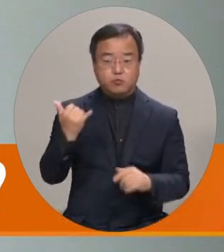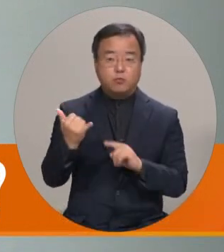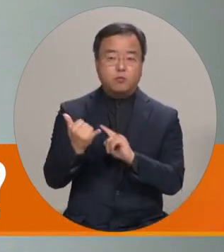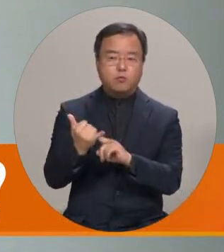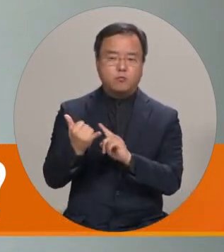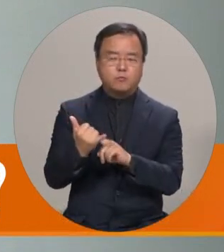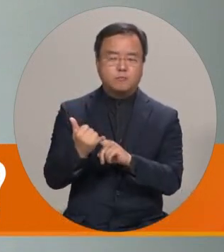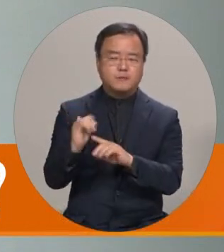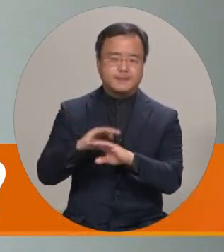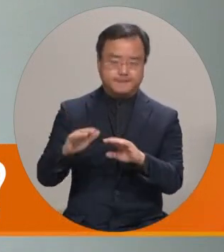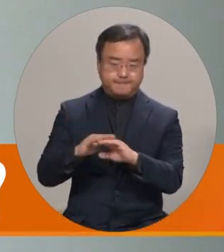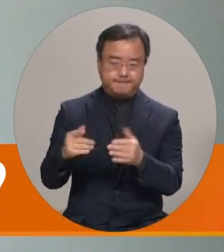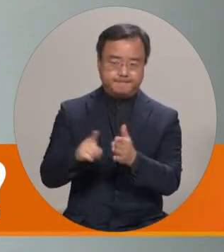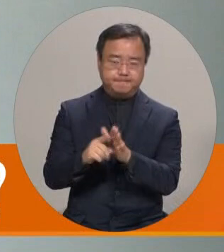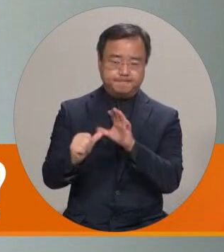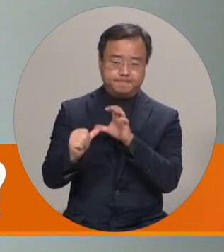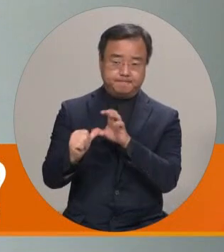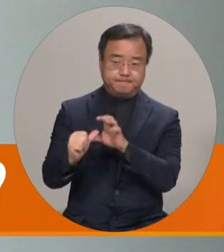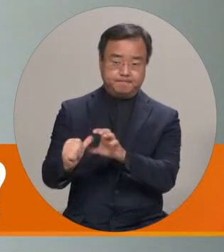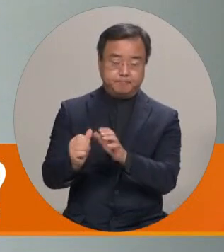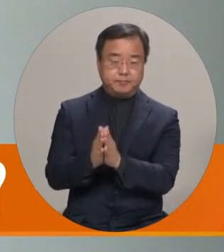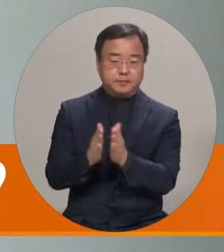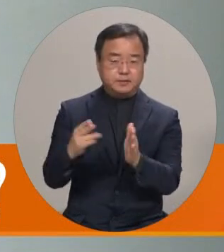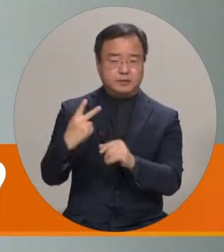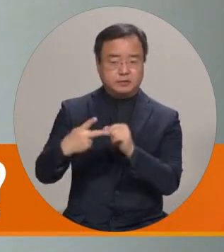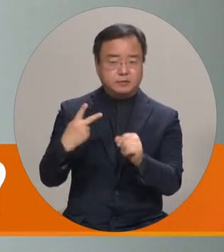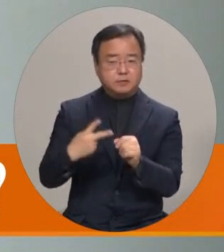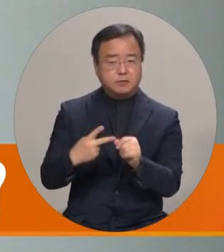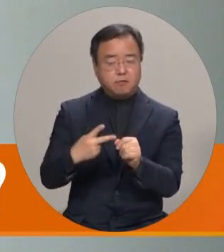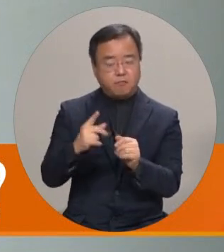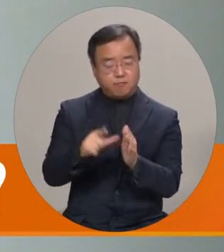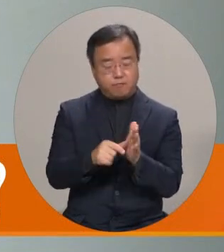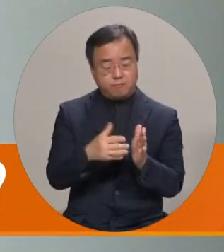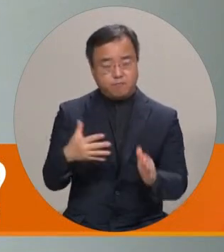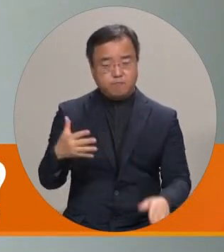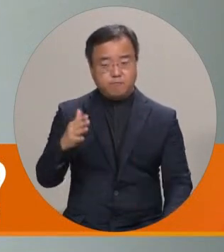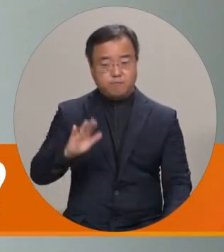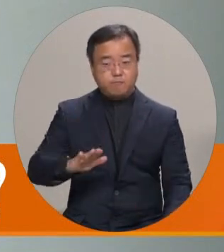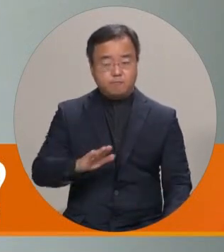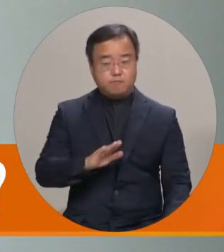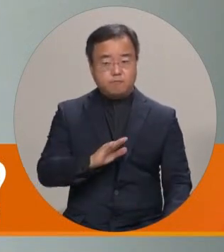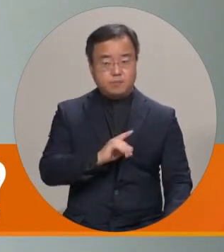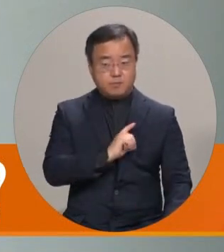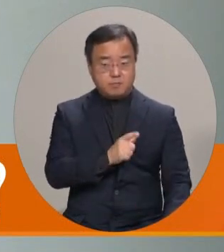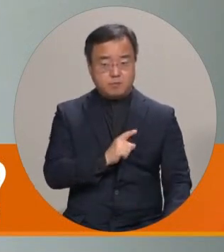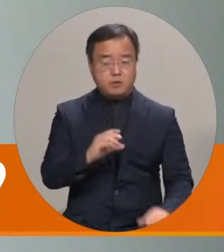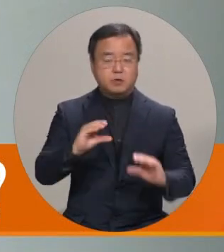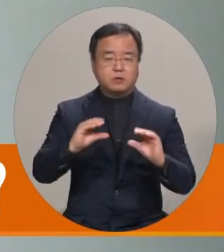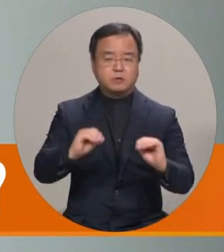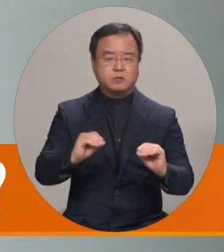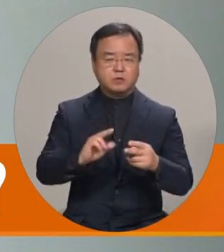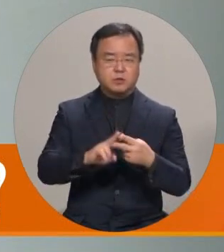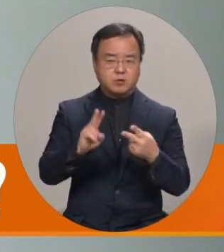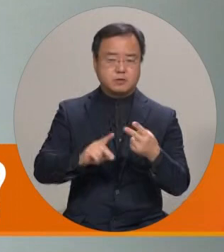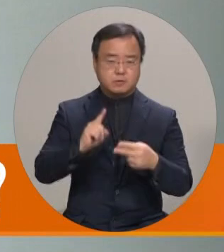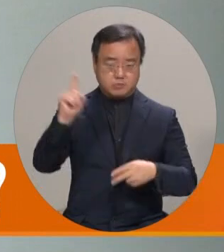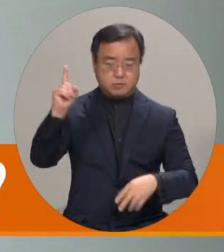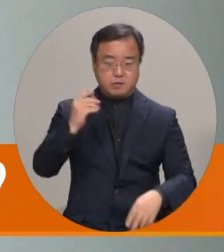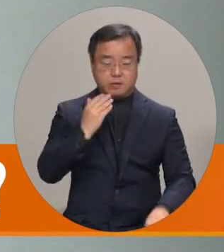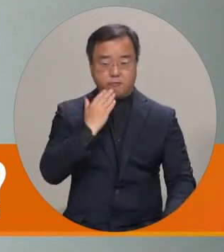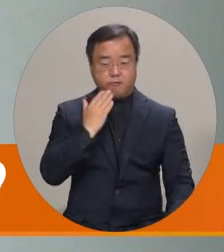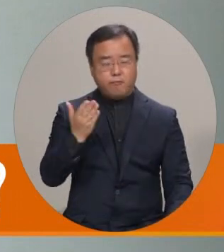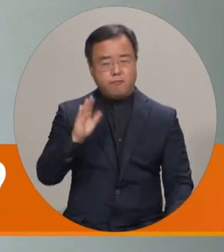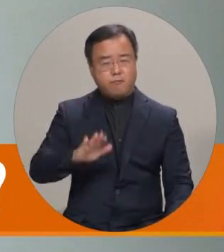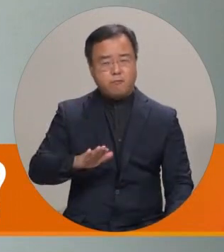지났죠이 면허 정지나 출국 금지는 물론 형사 처벌까지 가능하도록 법을 고쳤는데 그 효과가 크지